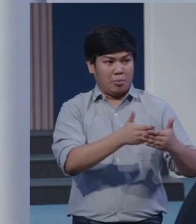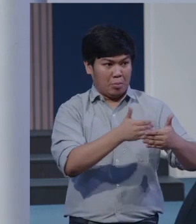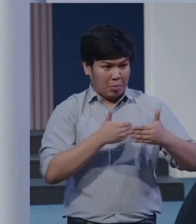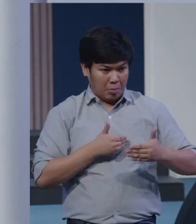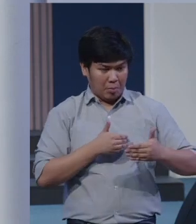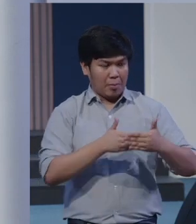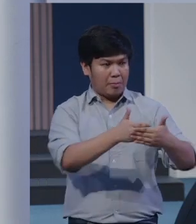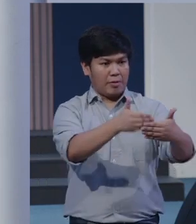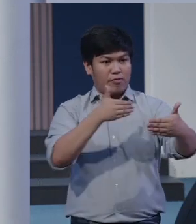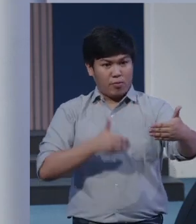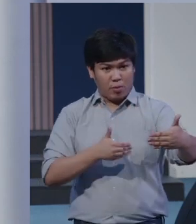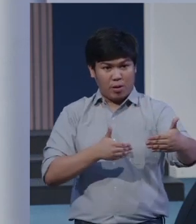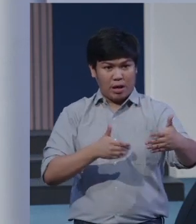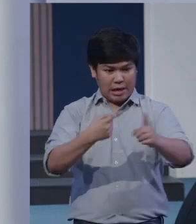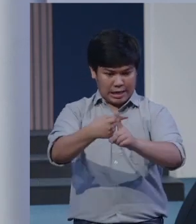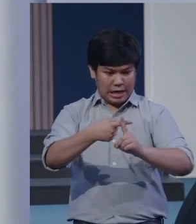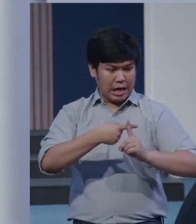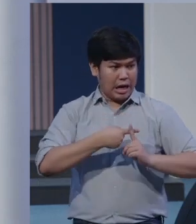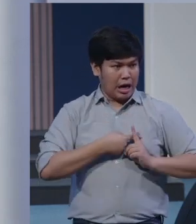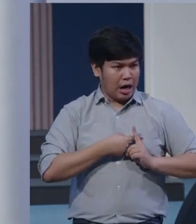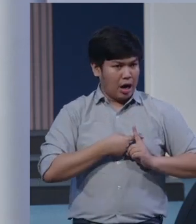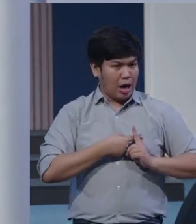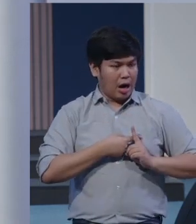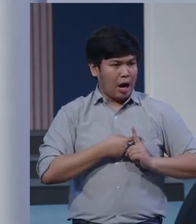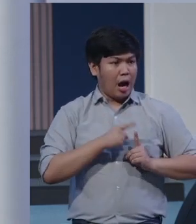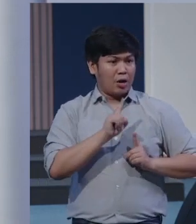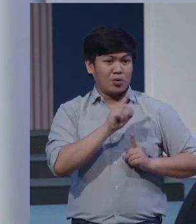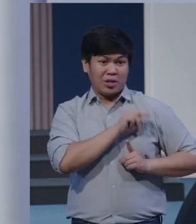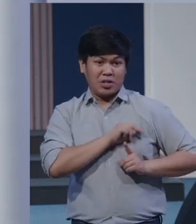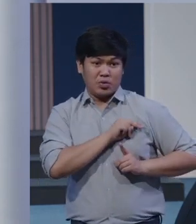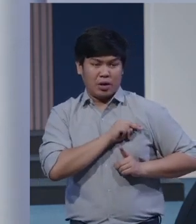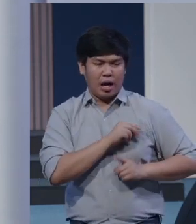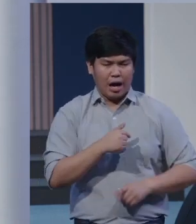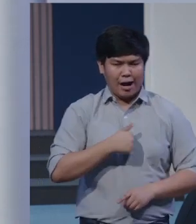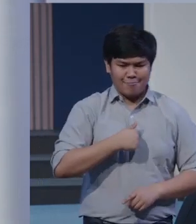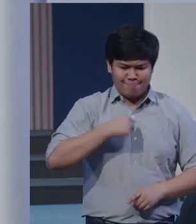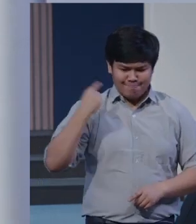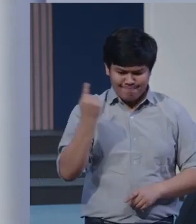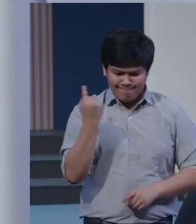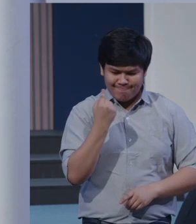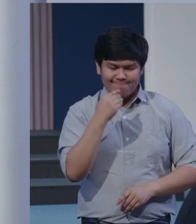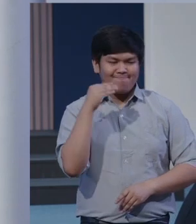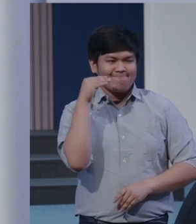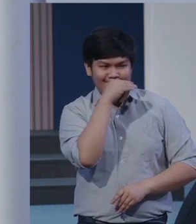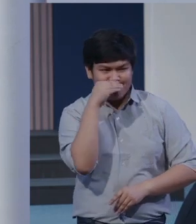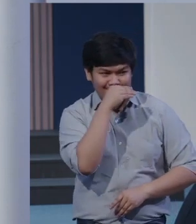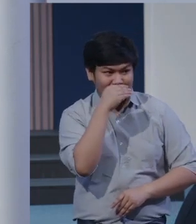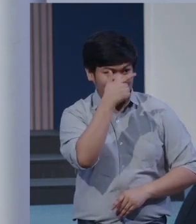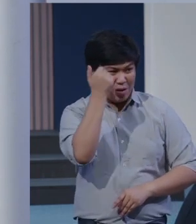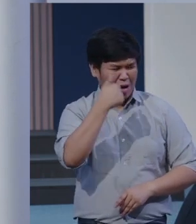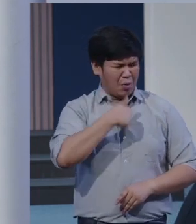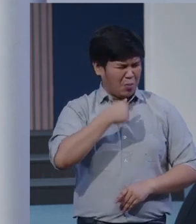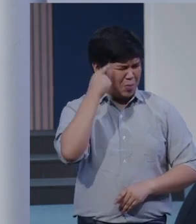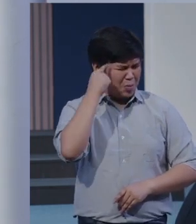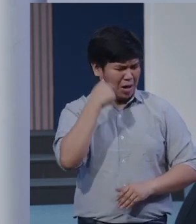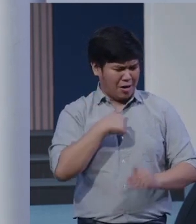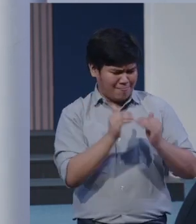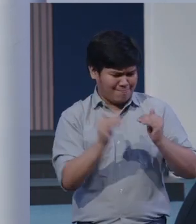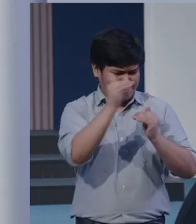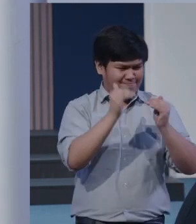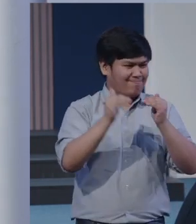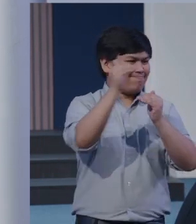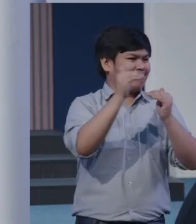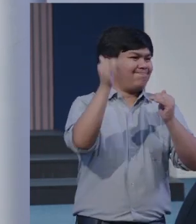mouth yun po ang kanilang kinagawian kinagawian na nila ang magbulaan at magsinungaling